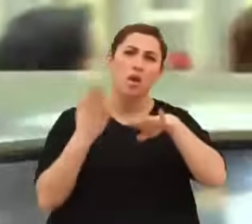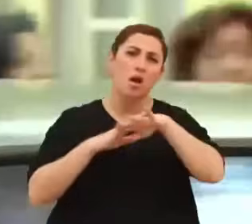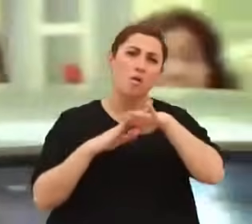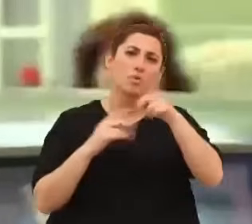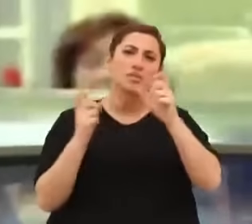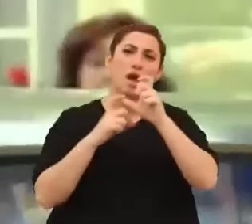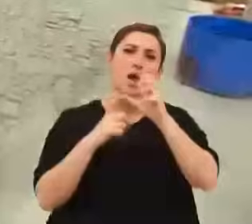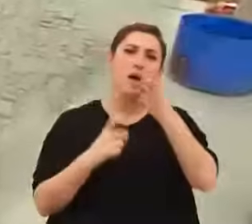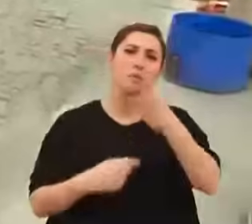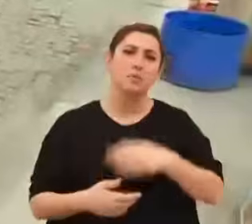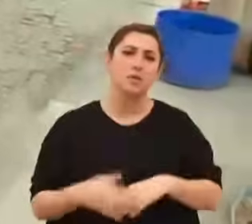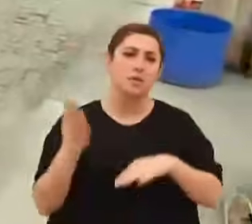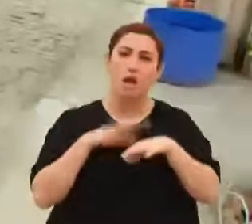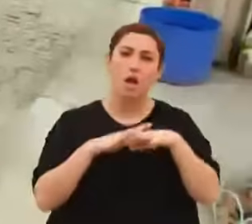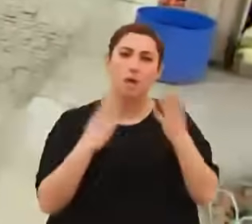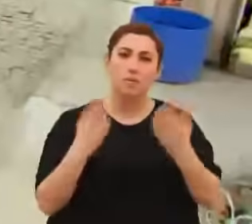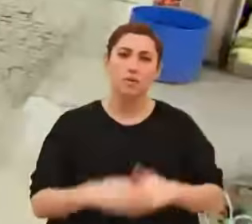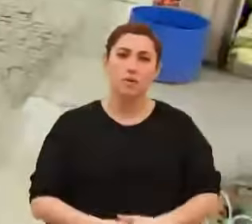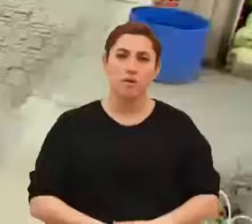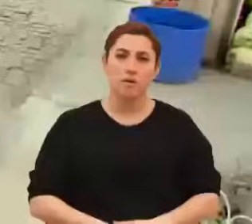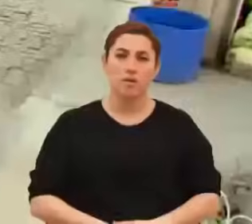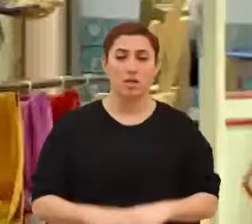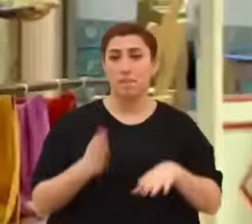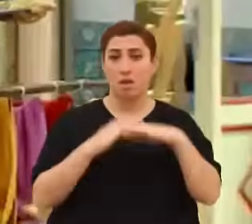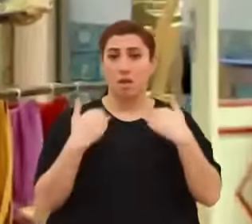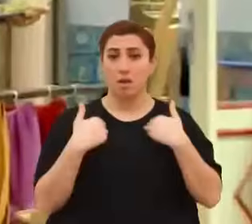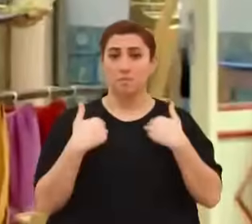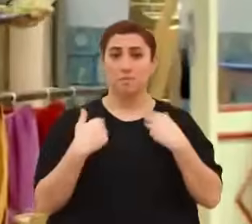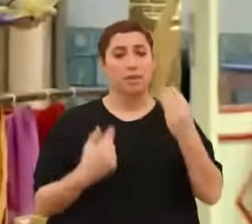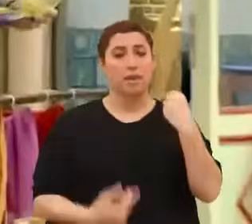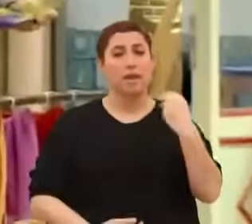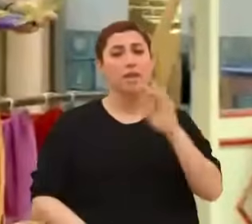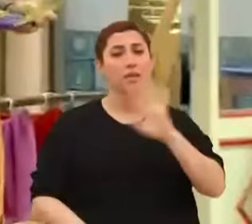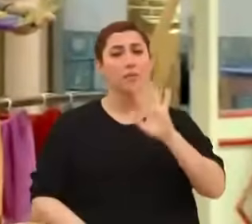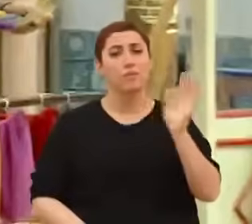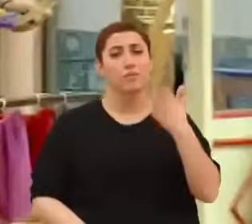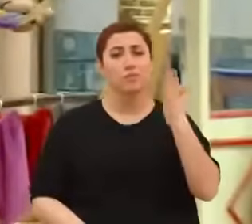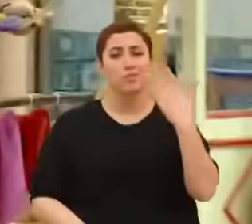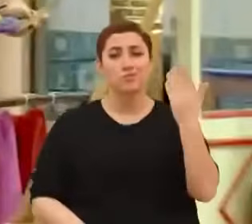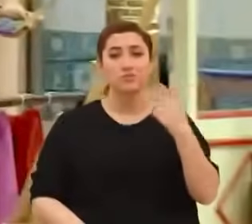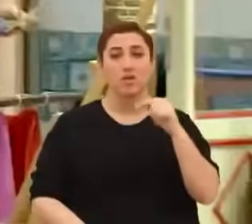orada? Sami, ne yapıyor? Yok can. İyi, tamam, boş ver.